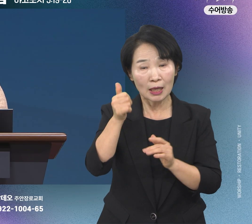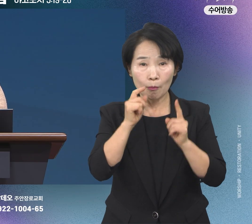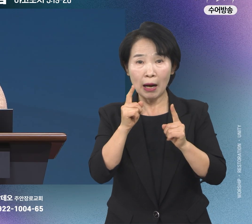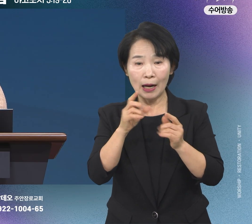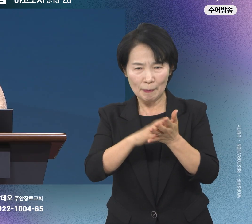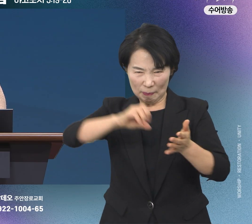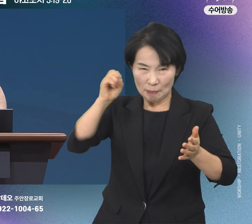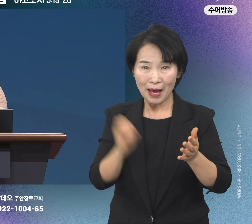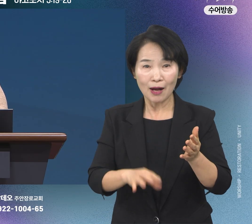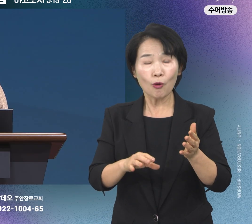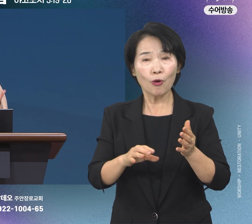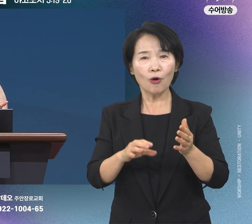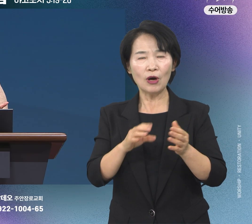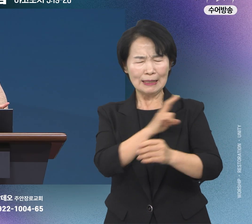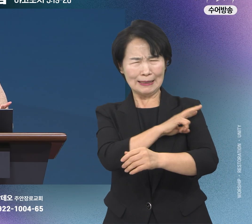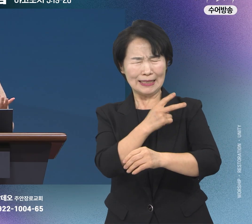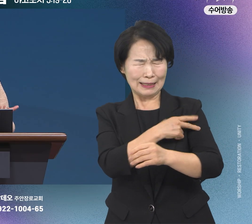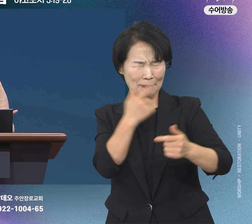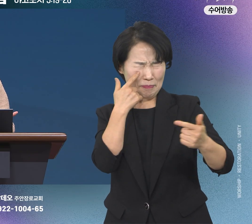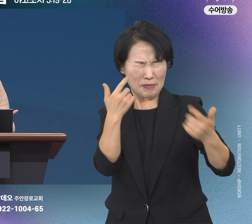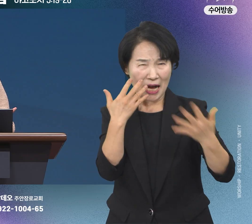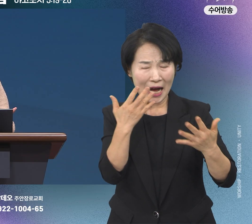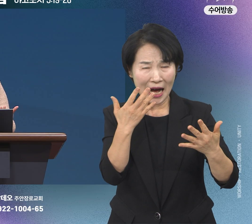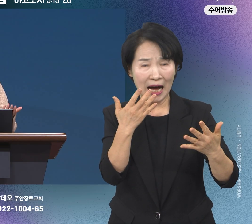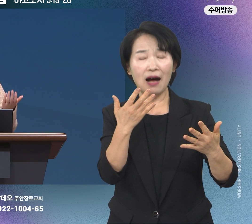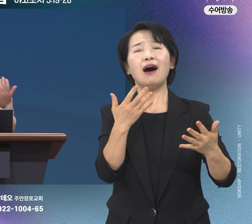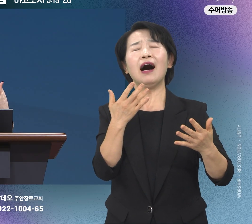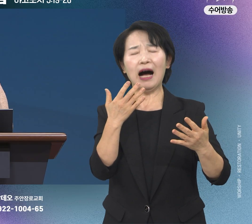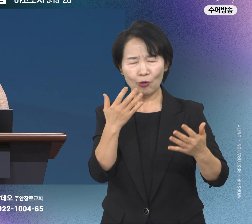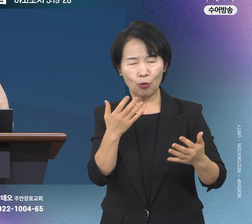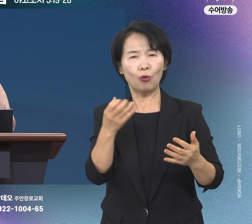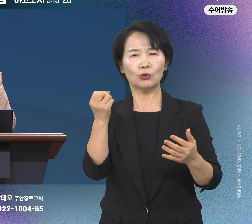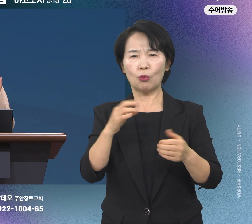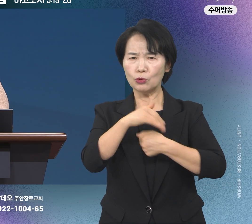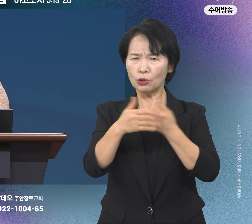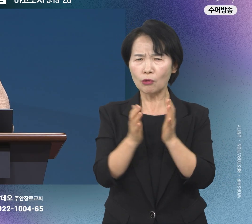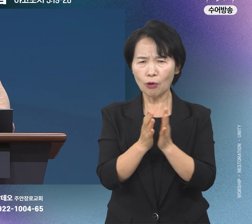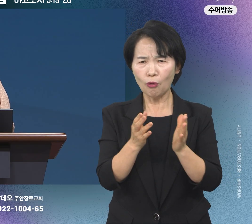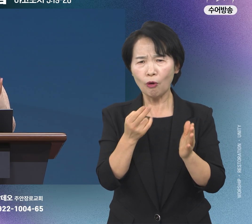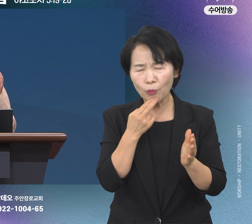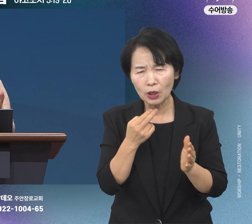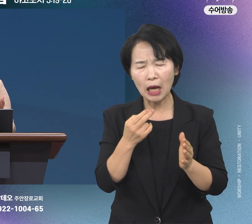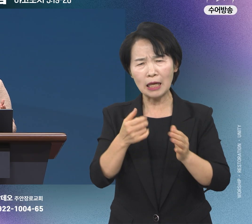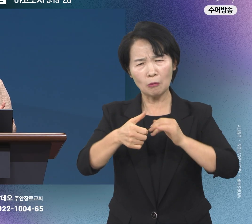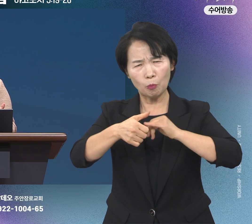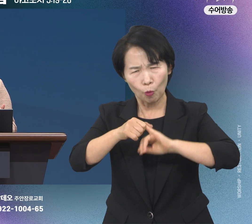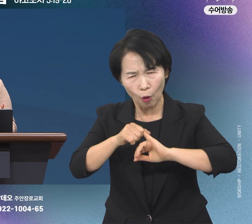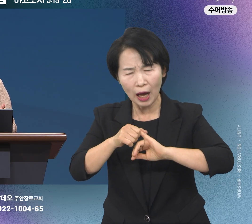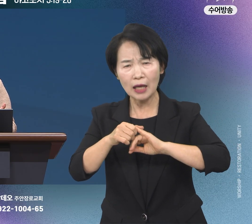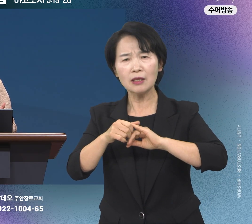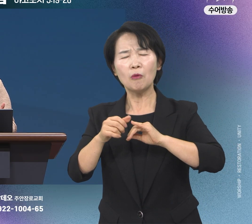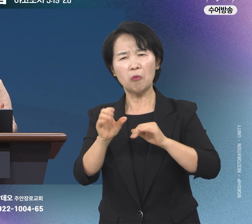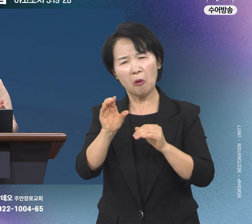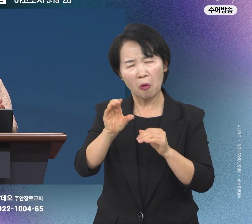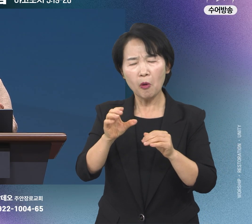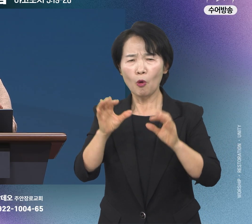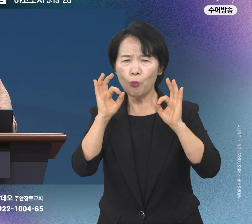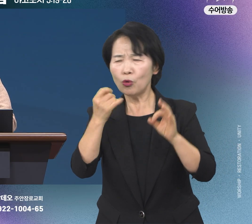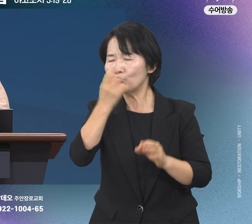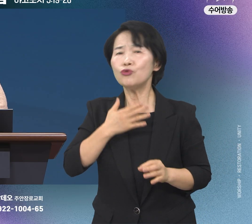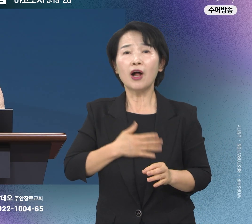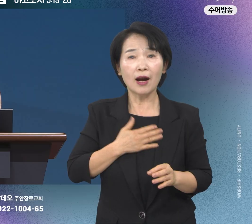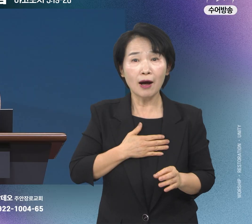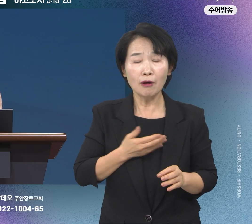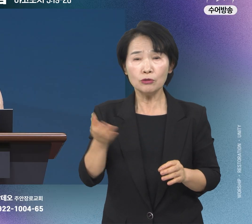같고 성경도 우리와 다른 성경을 볼 줄 알았는데 오히려 저에게 자매님 혹시 어떤 성경을 좋아하세요?